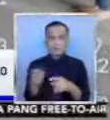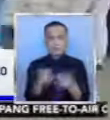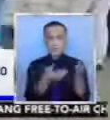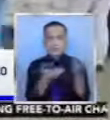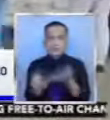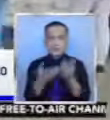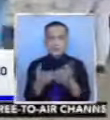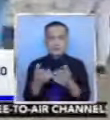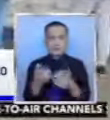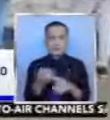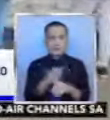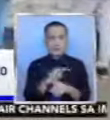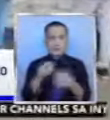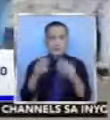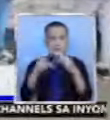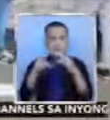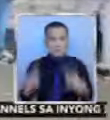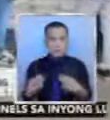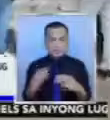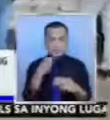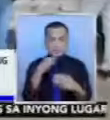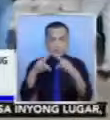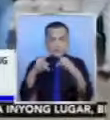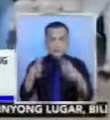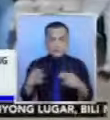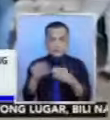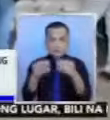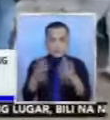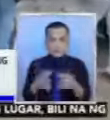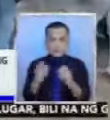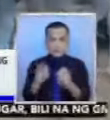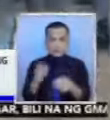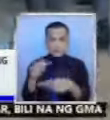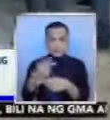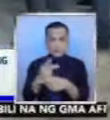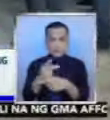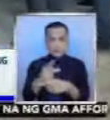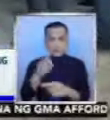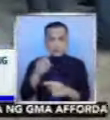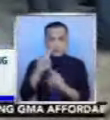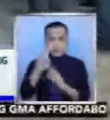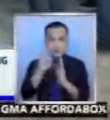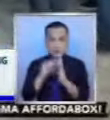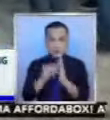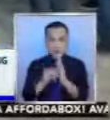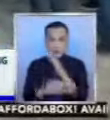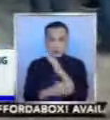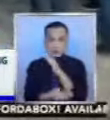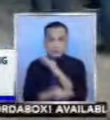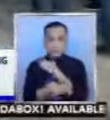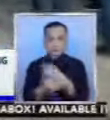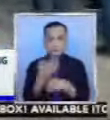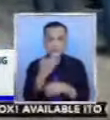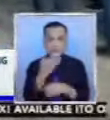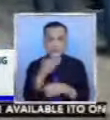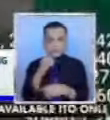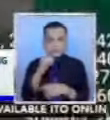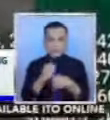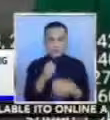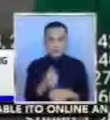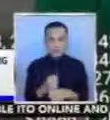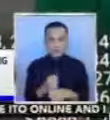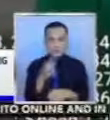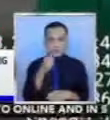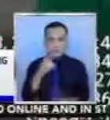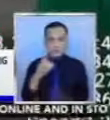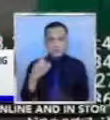nang iginiit ng warehouse manager na kaya nila mag-produce ng 2 million bags ng asukal kada taon. Nauna nang sinabi ng DA na oras na